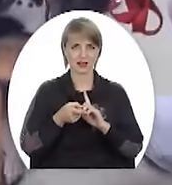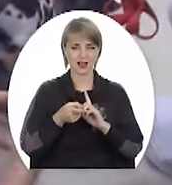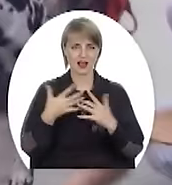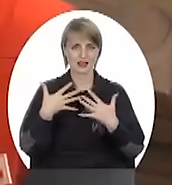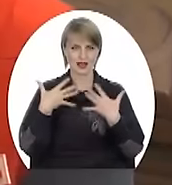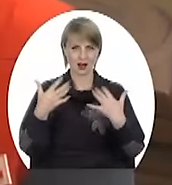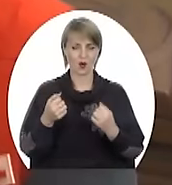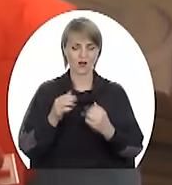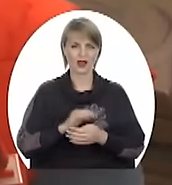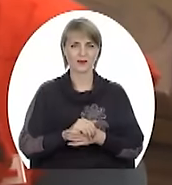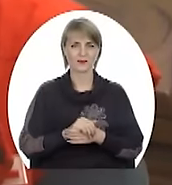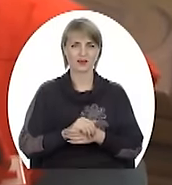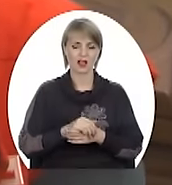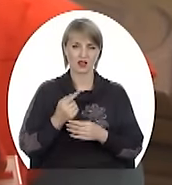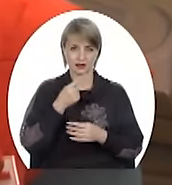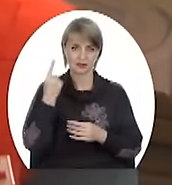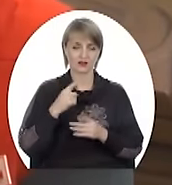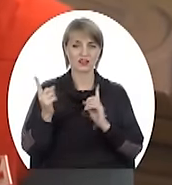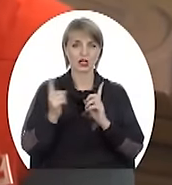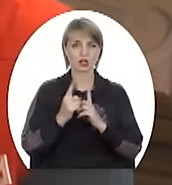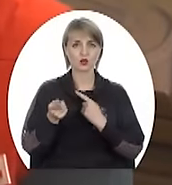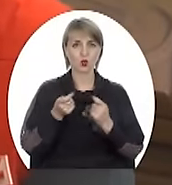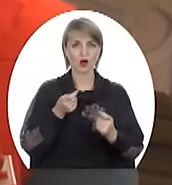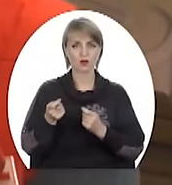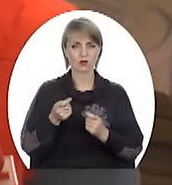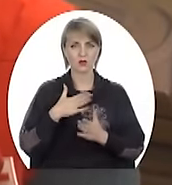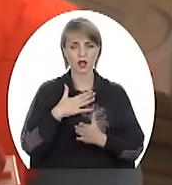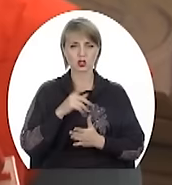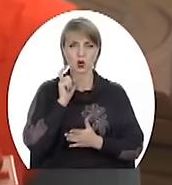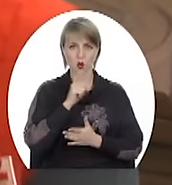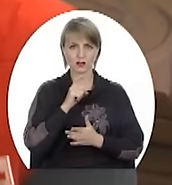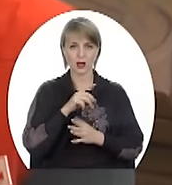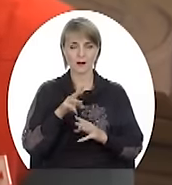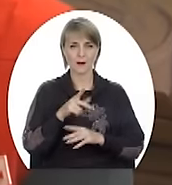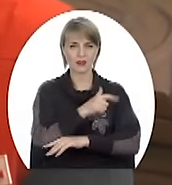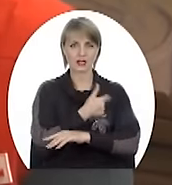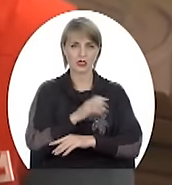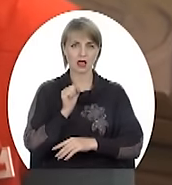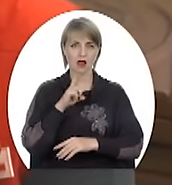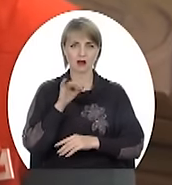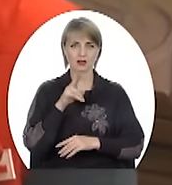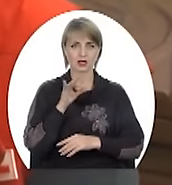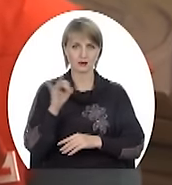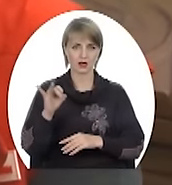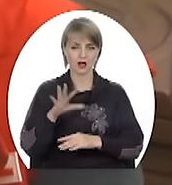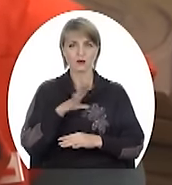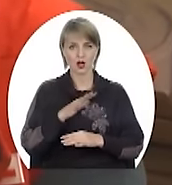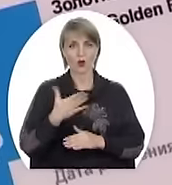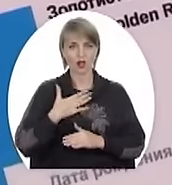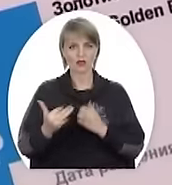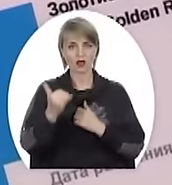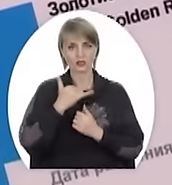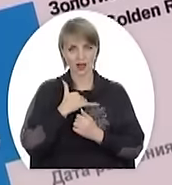здоровой. Буквально на днях мы встретились с руководством нашей Омской медицинской академии. Они были у нас в